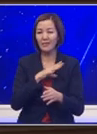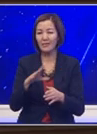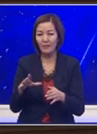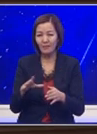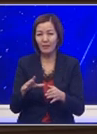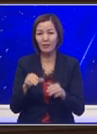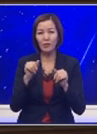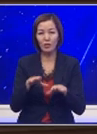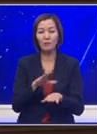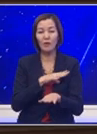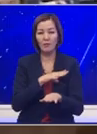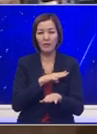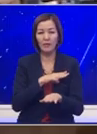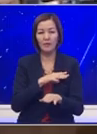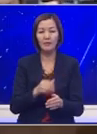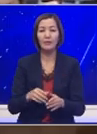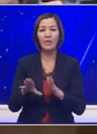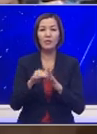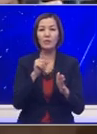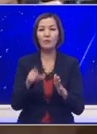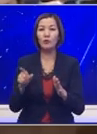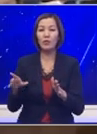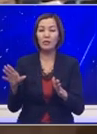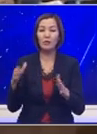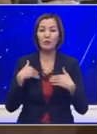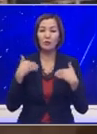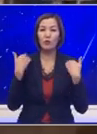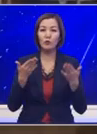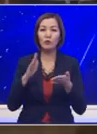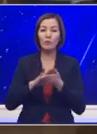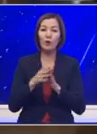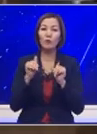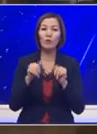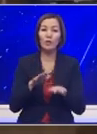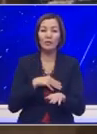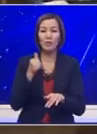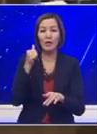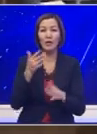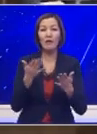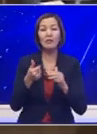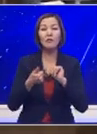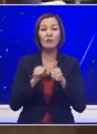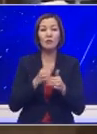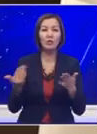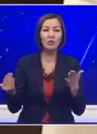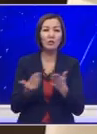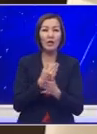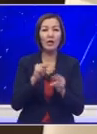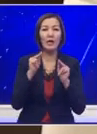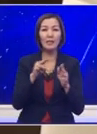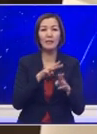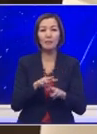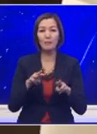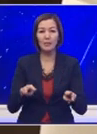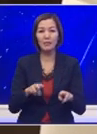жөнінде шешім қабылдады. Депутаттар ұсынысы мақылданды. Енді не өзгермек? Жыл басында тағайындалған жаңа әділет министрі